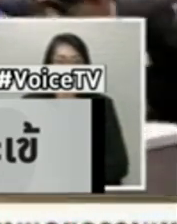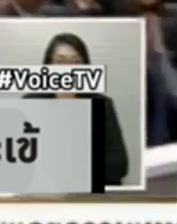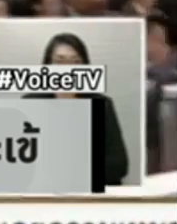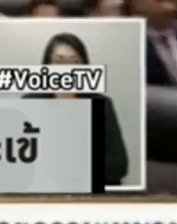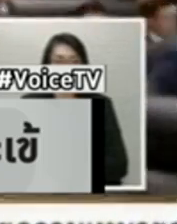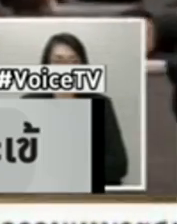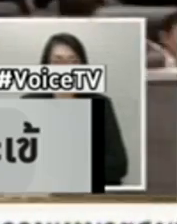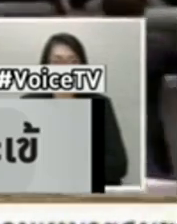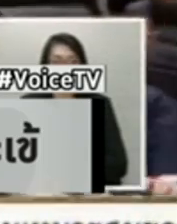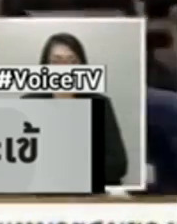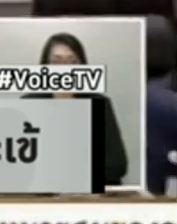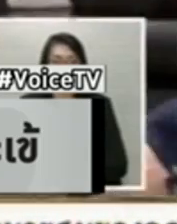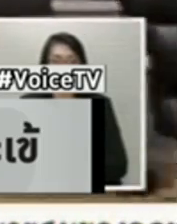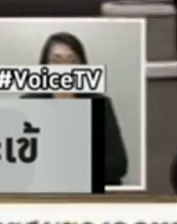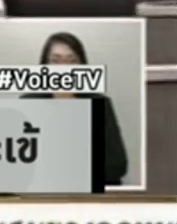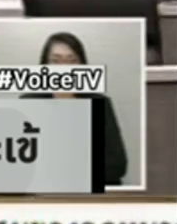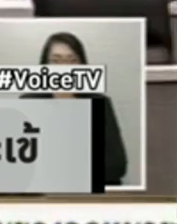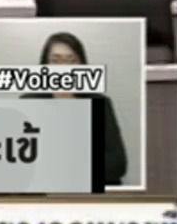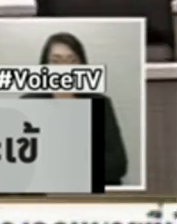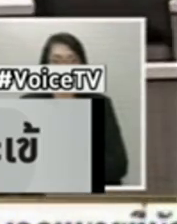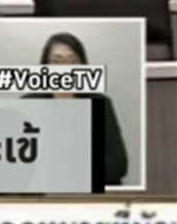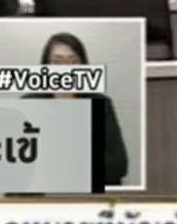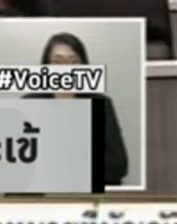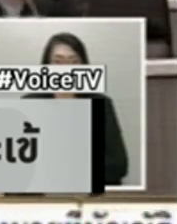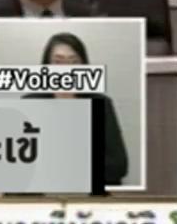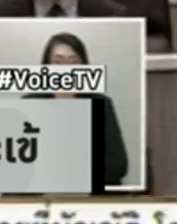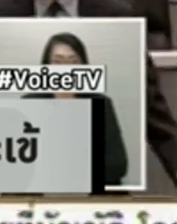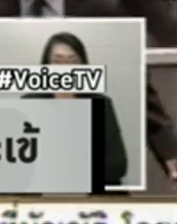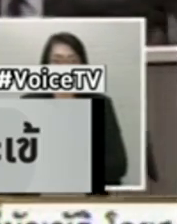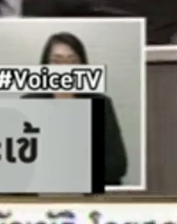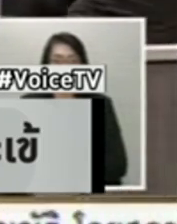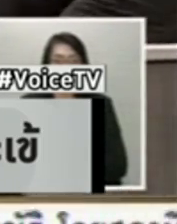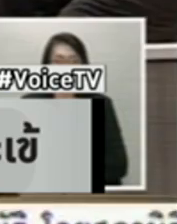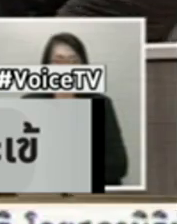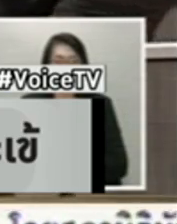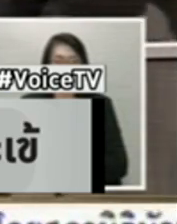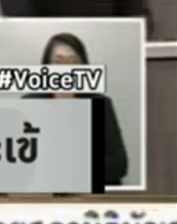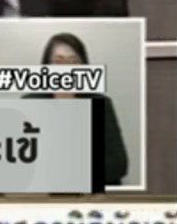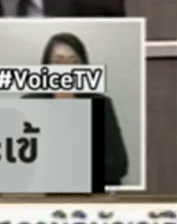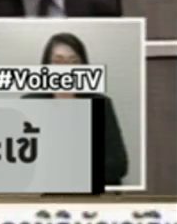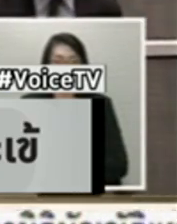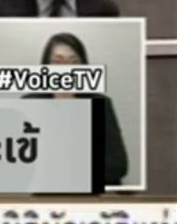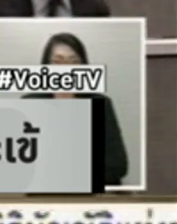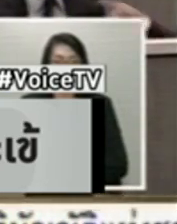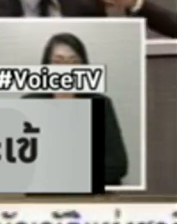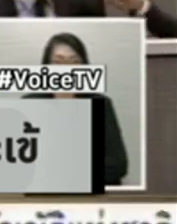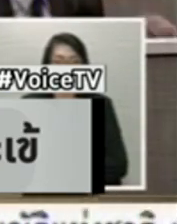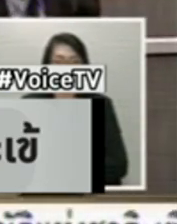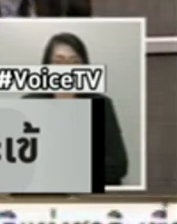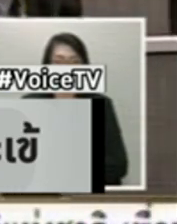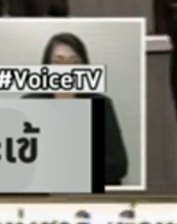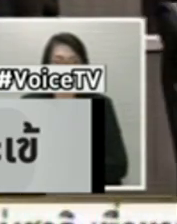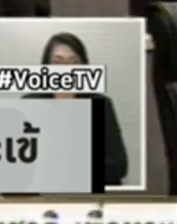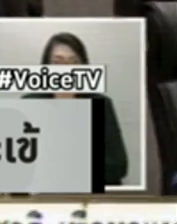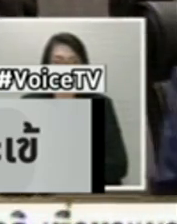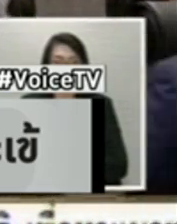บบรัฐสภาจริงๆมันเป็นระบบรัฐสภาสแลชกรรมการเพราะกรรมการก็ทำงานอย่างมีบทบาทสีสันมากทีนี้ตอบต่อยนะครับแหมคุณเทพไทย